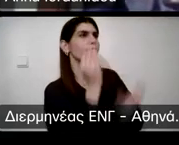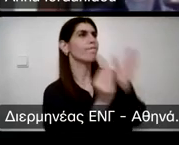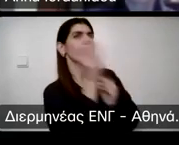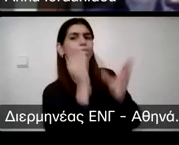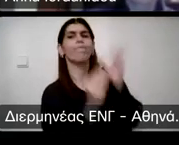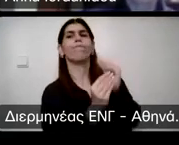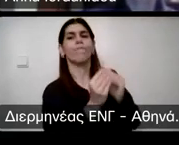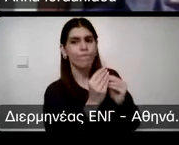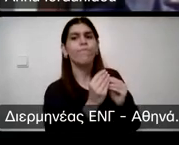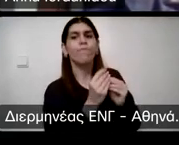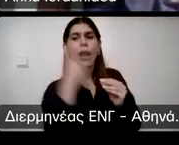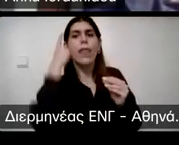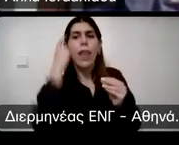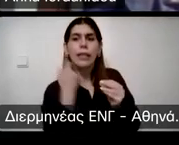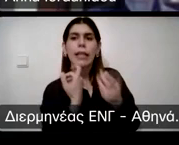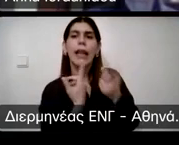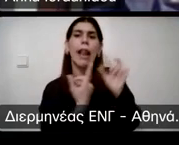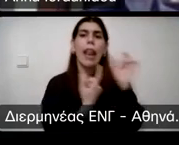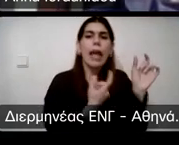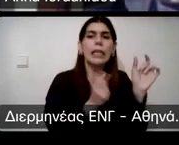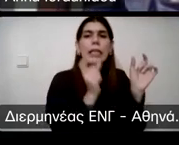να χρησιμοποιήσει.